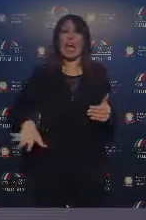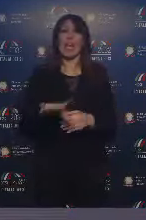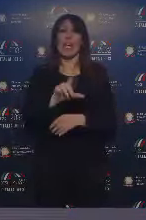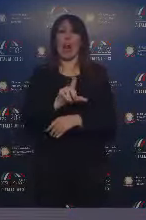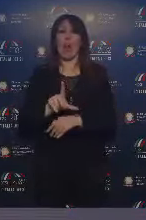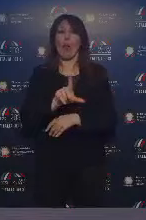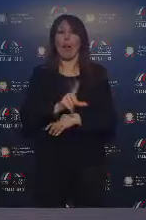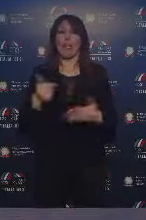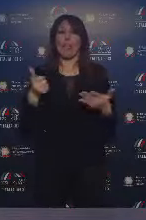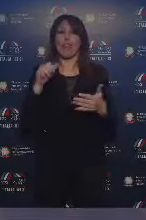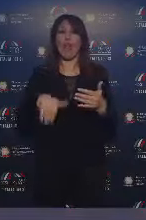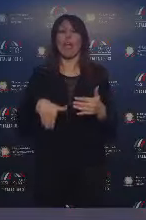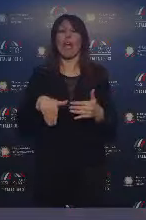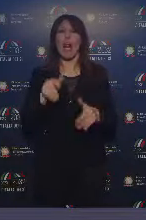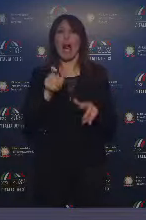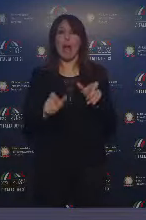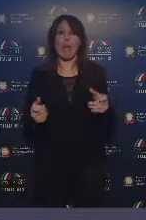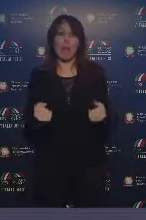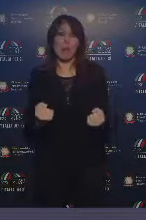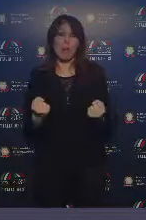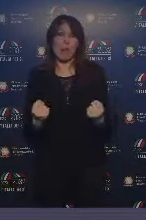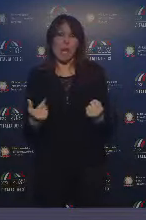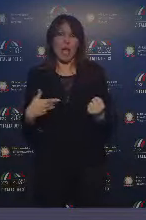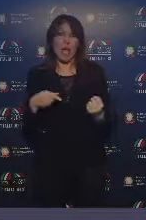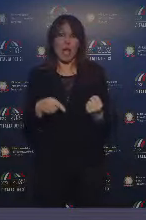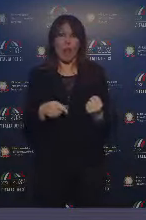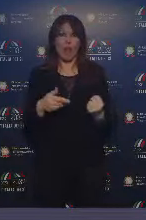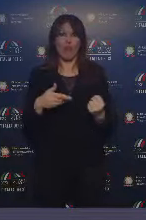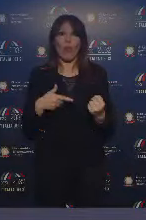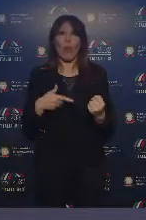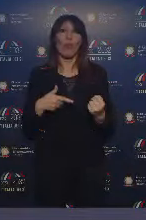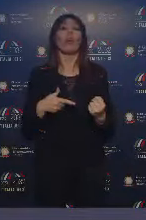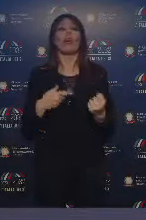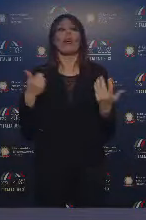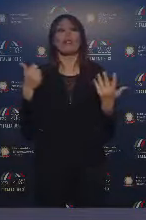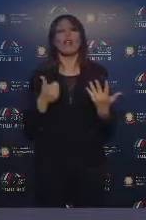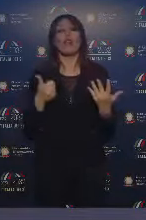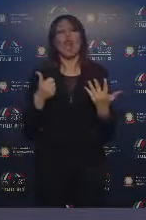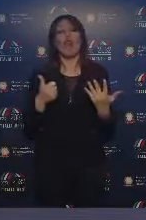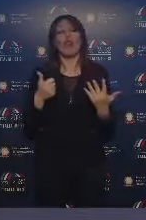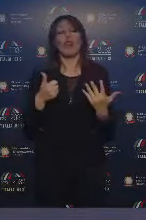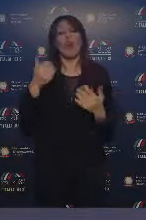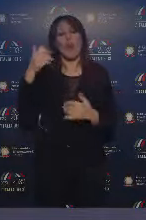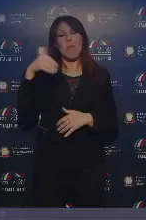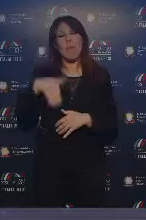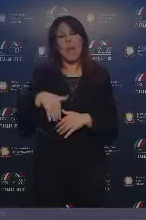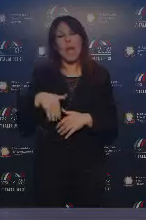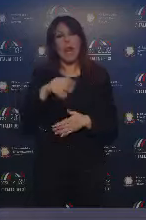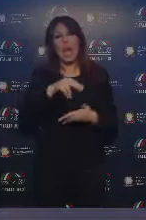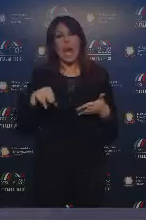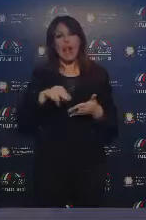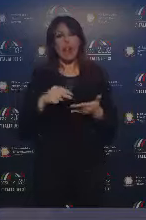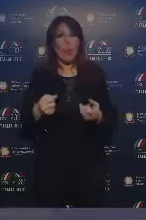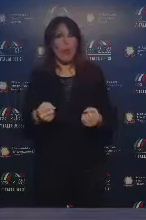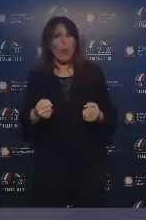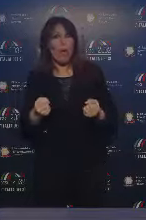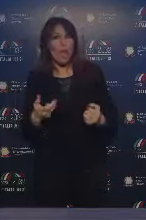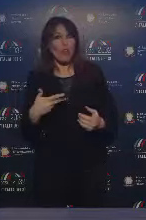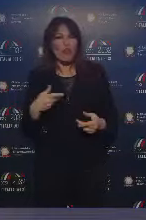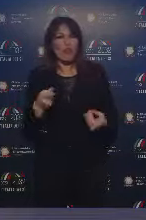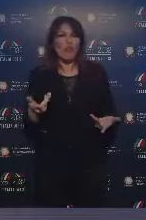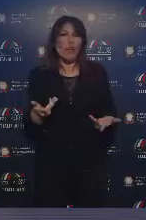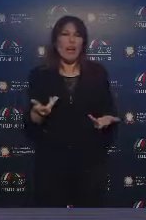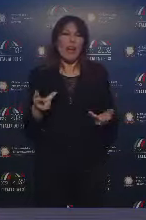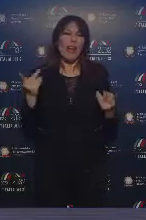600.000 abitanti E quindi avendo meno di 100000 elettori non sempre magari